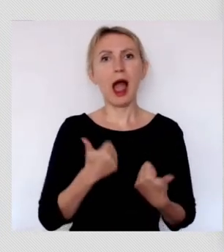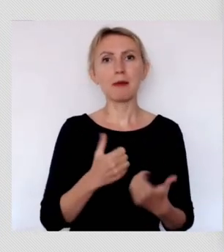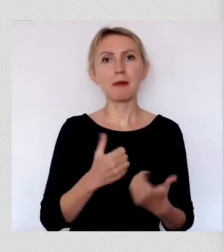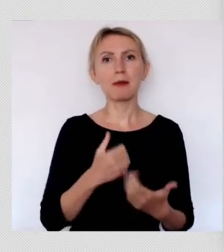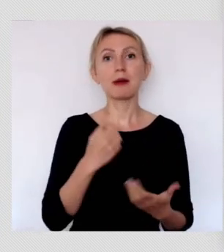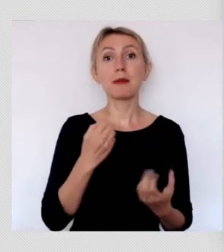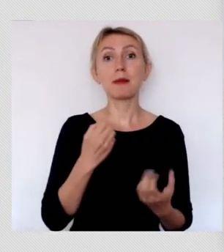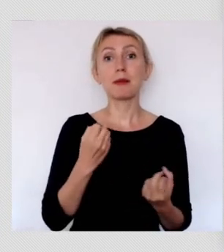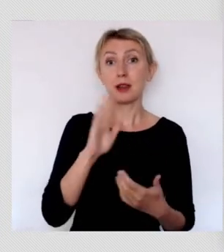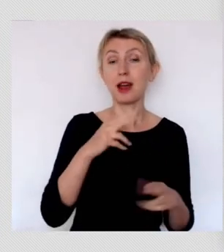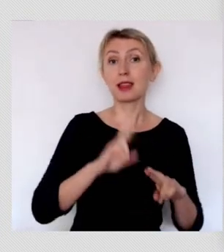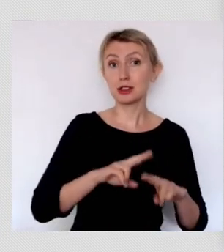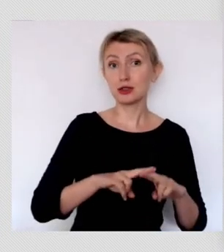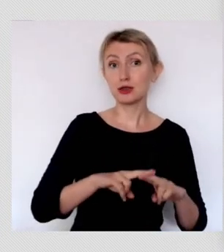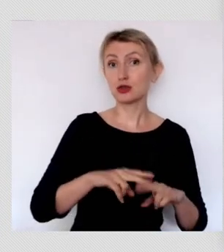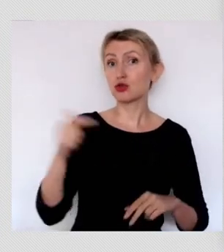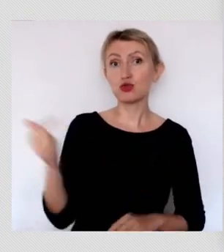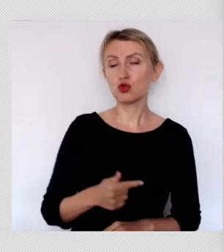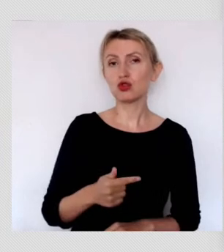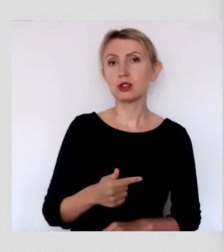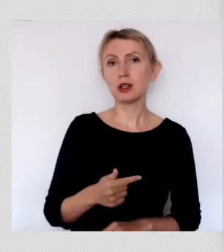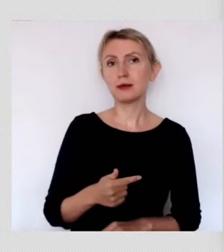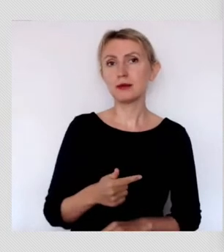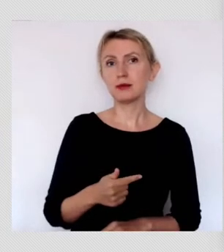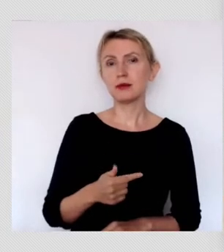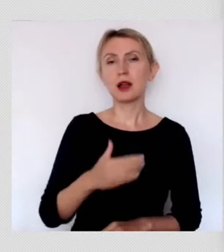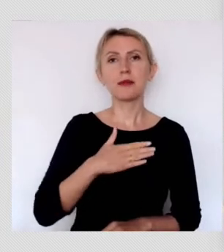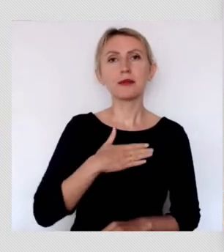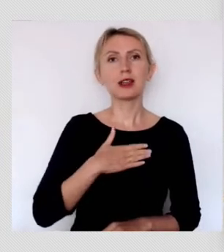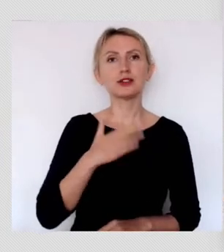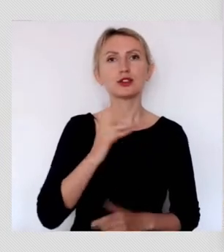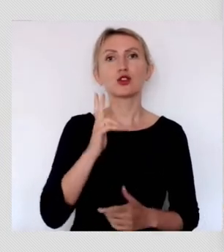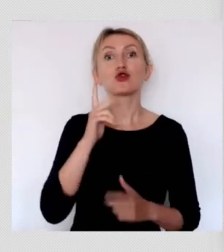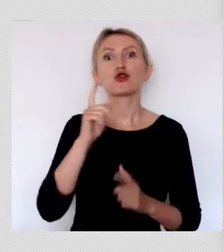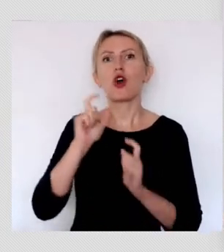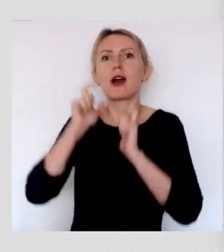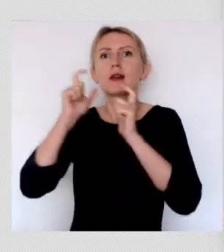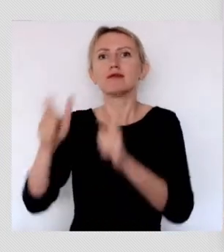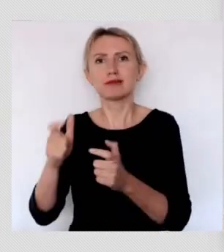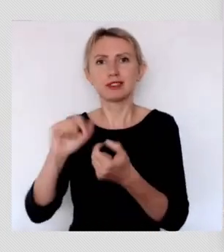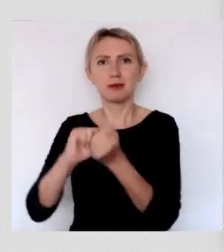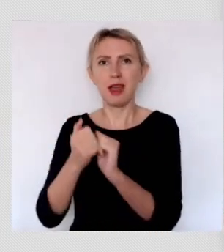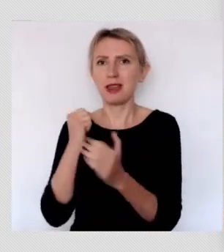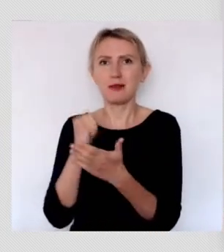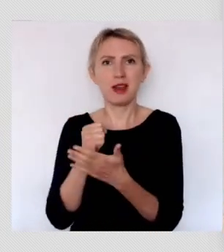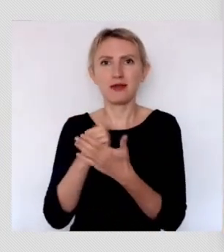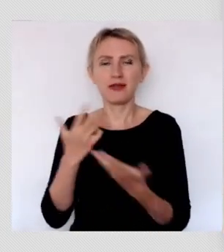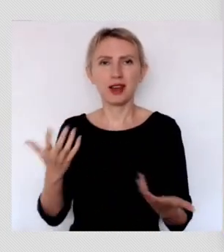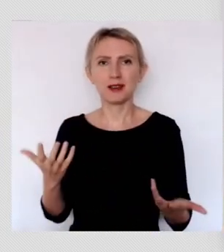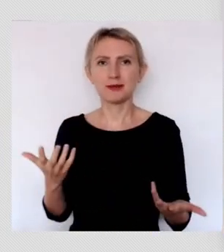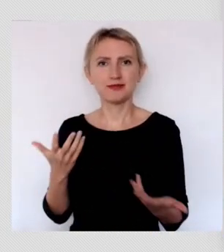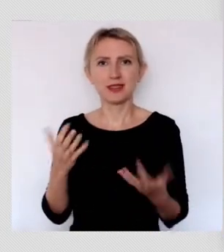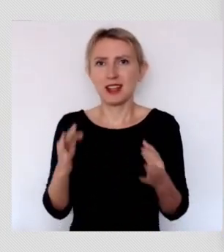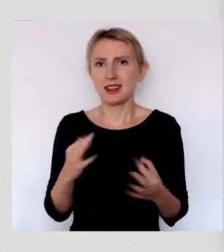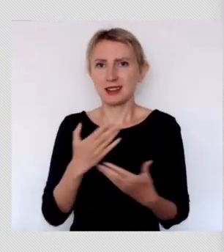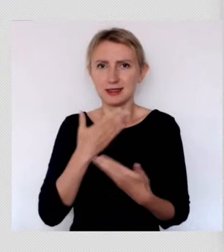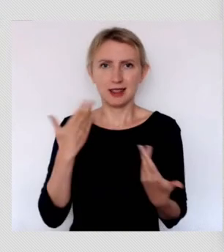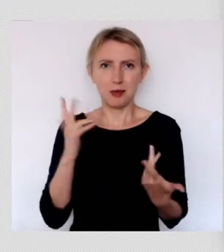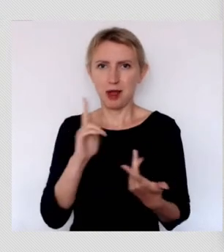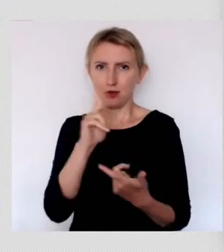ku temu instrumenty, to musiałby mieć do kogo apelować o te zmiany prawa, a tego obecnie nie ma, tak